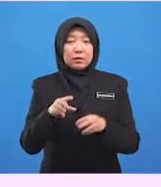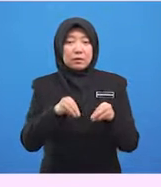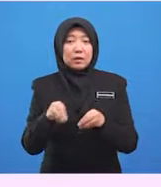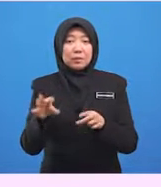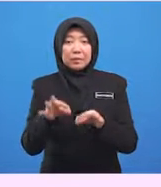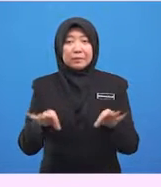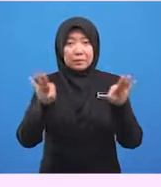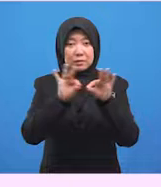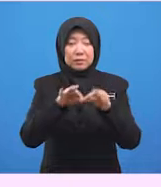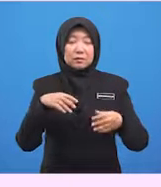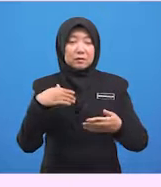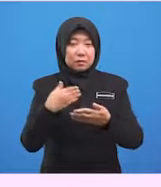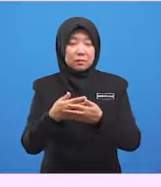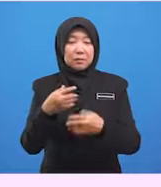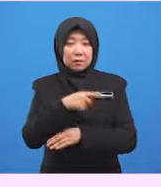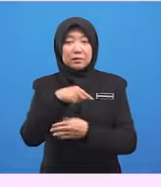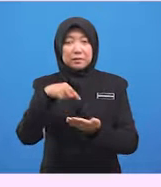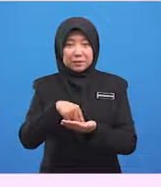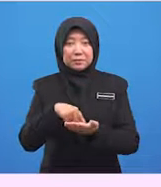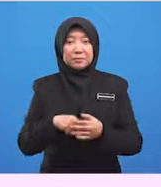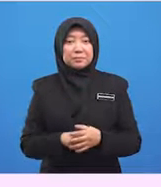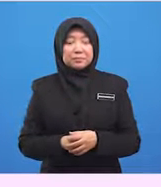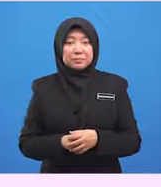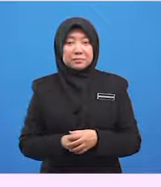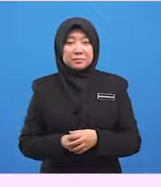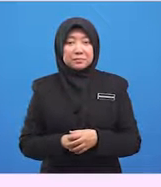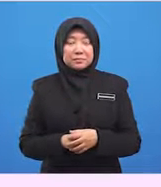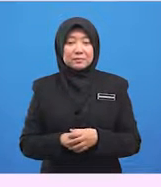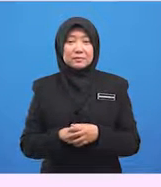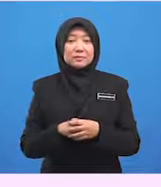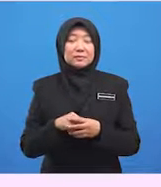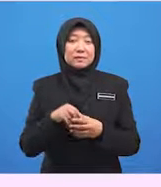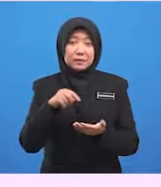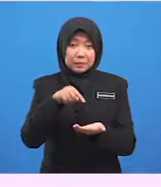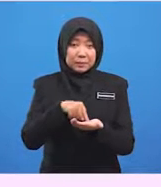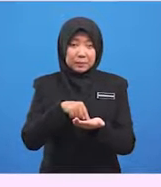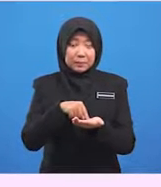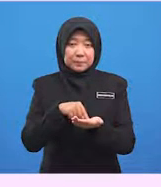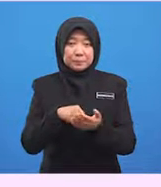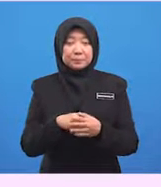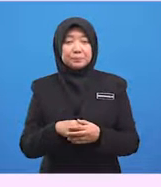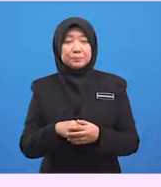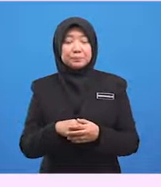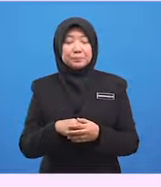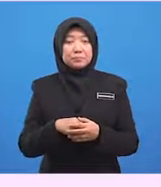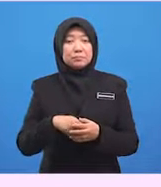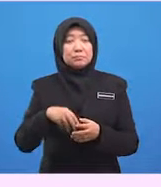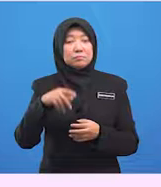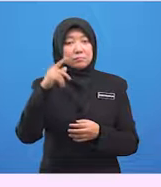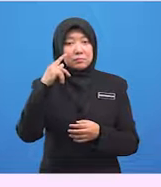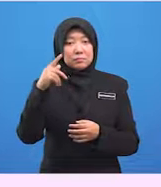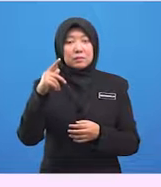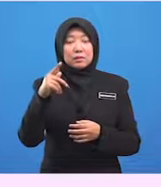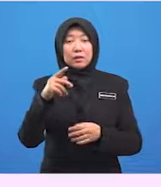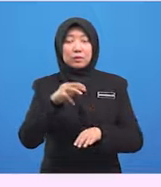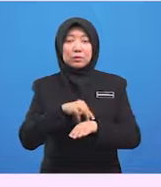sehinggalah hari ini Ha ini adalah pemandangan waktu petang di sawah